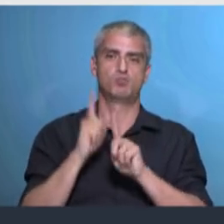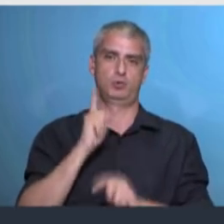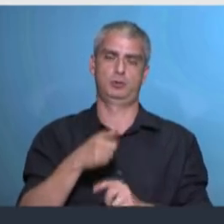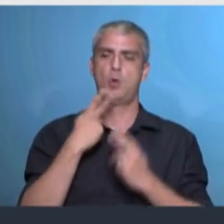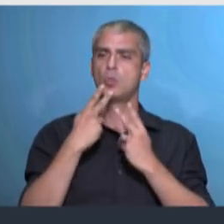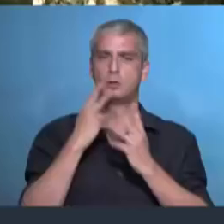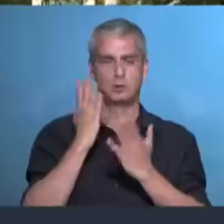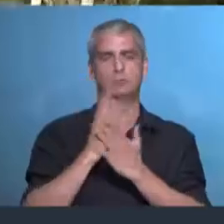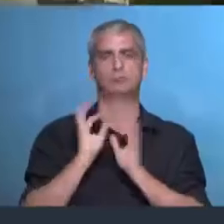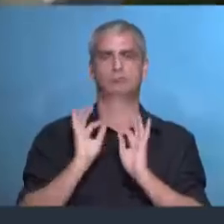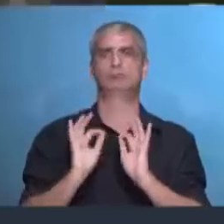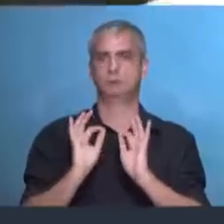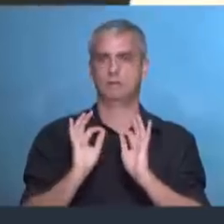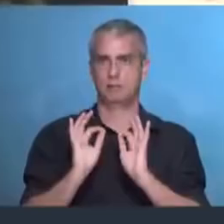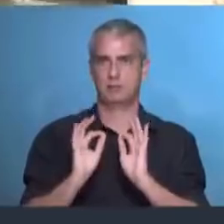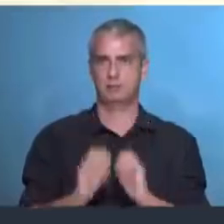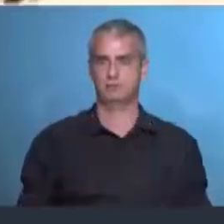והתוצאות נמצאו תקינות.